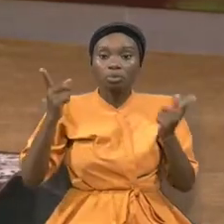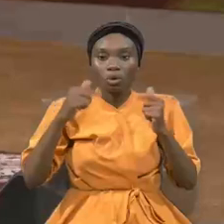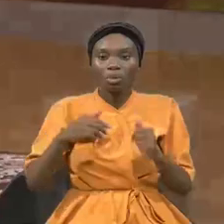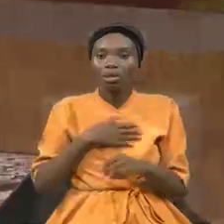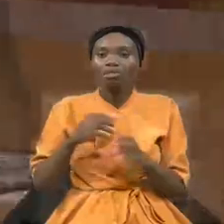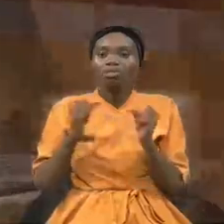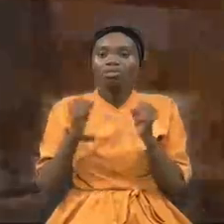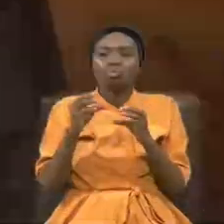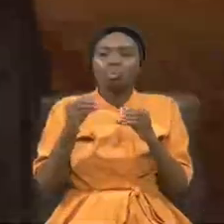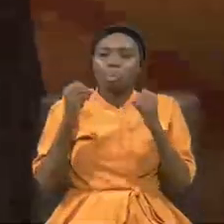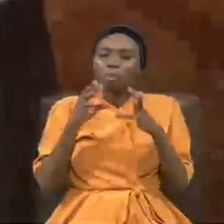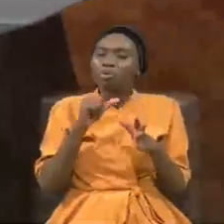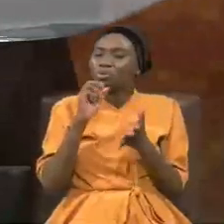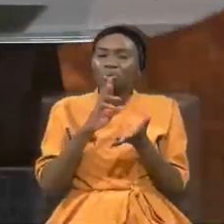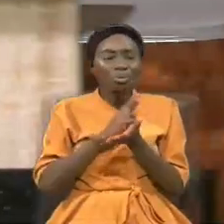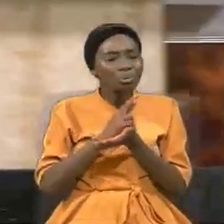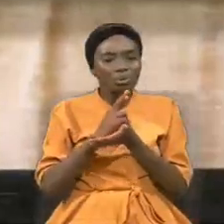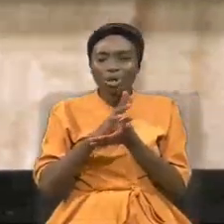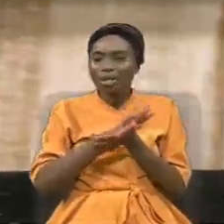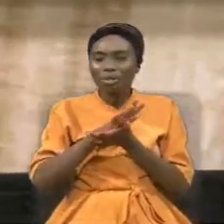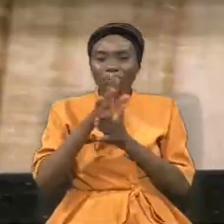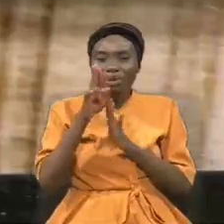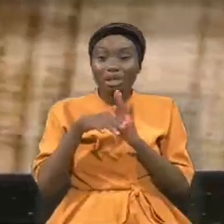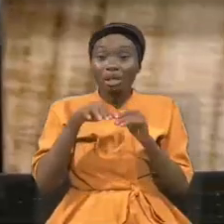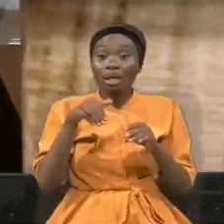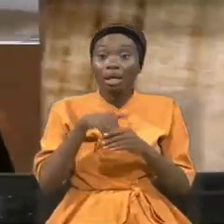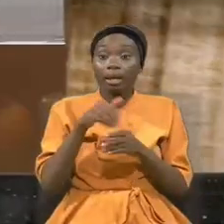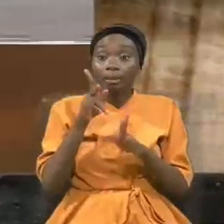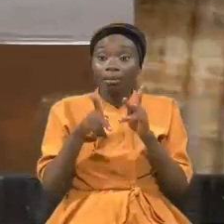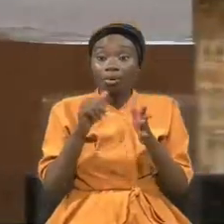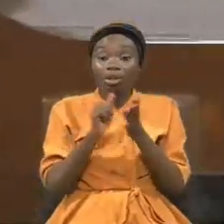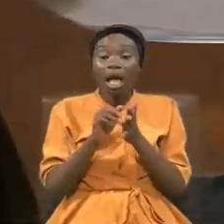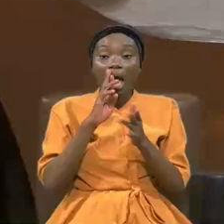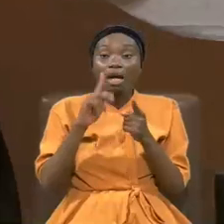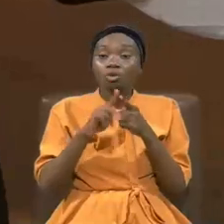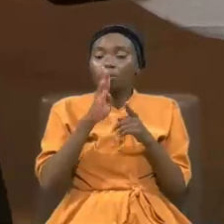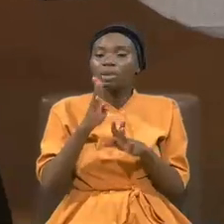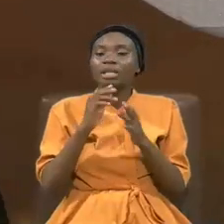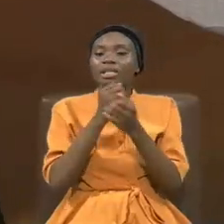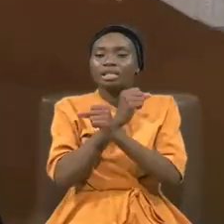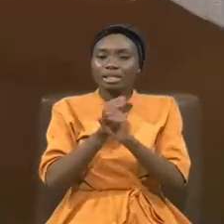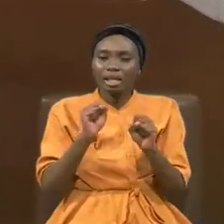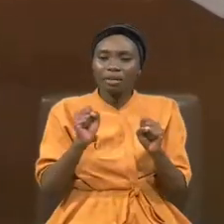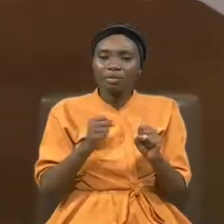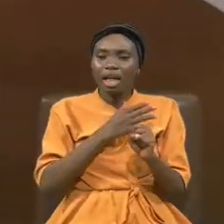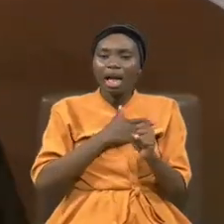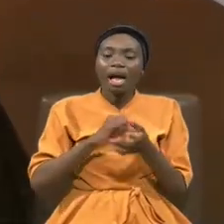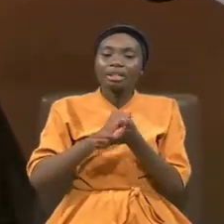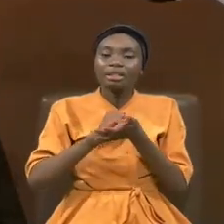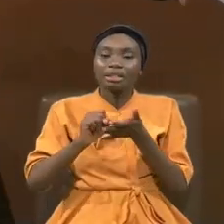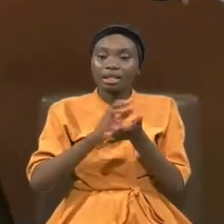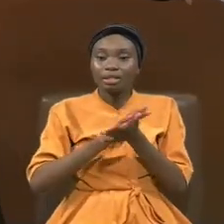Seigneur. Et il y a beaucoup d'injustice dans les gens, des gens qui doivent être sauvés et